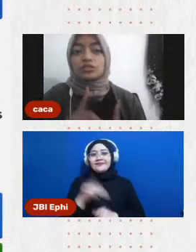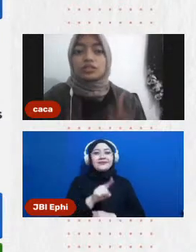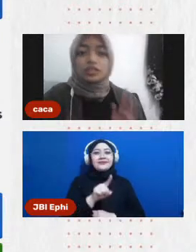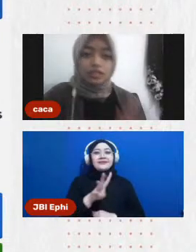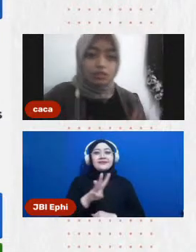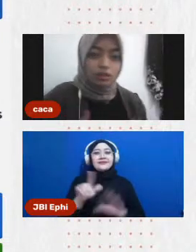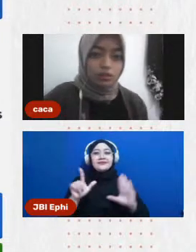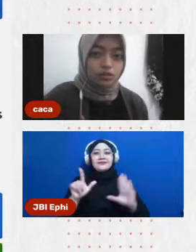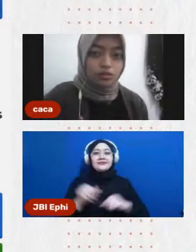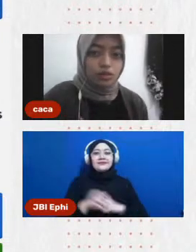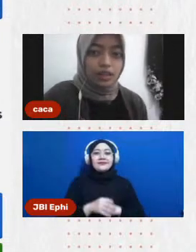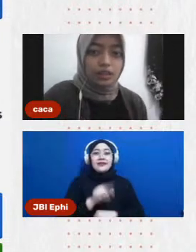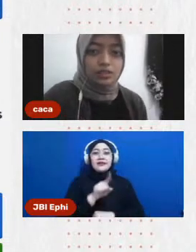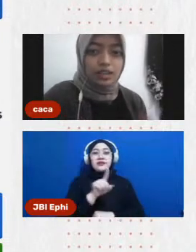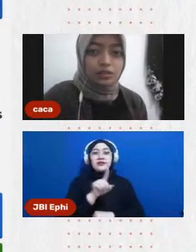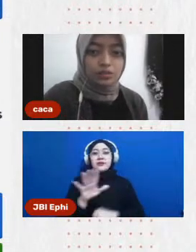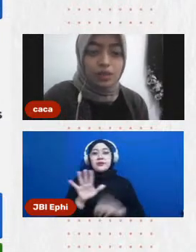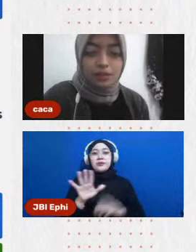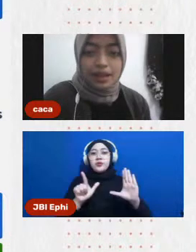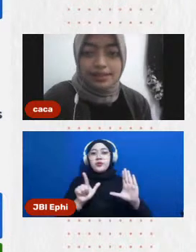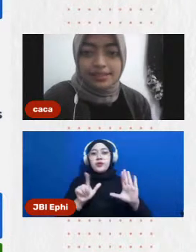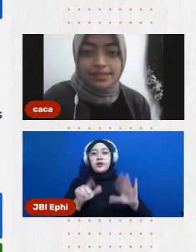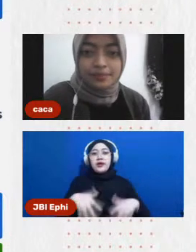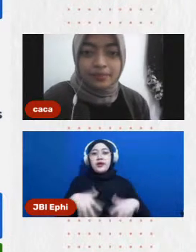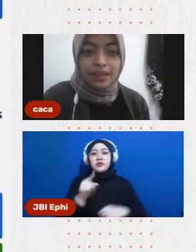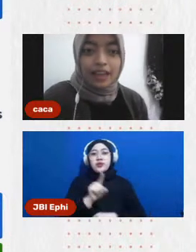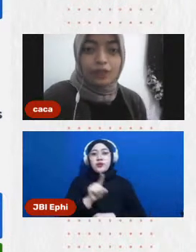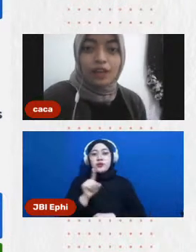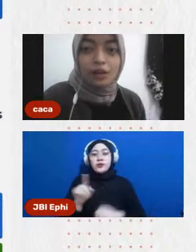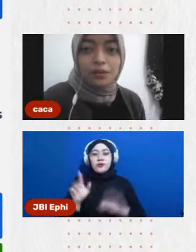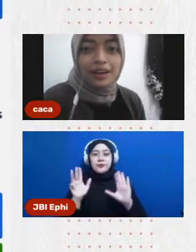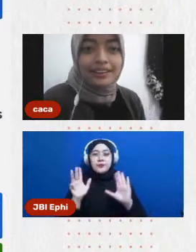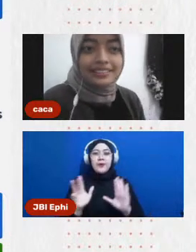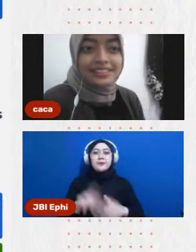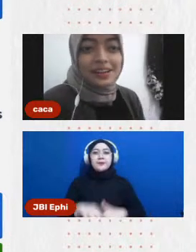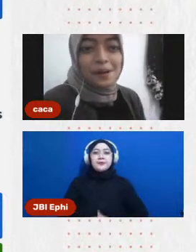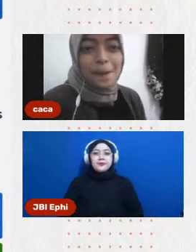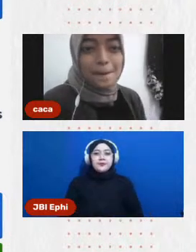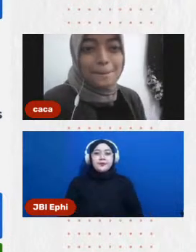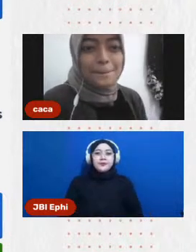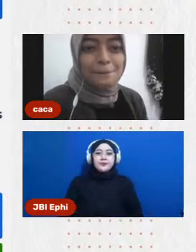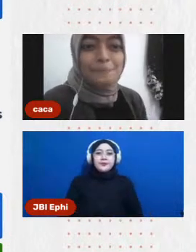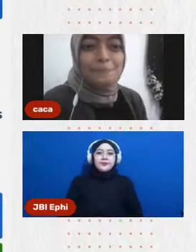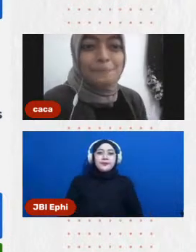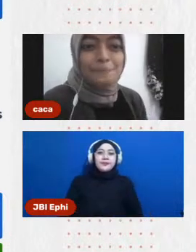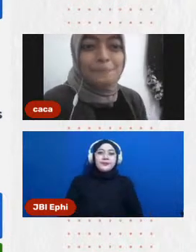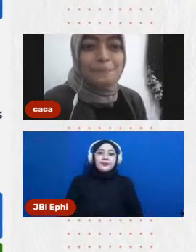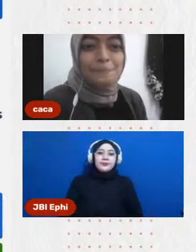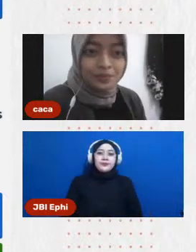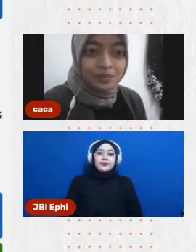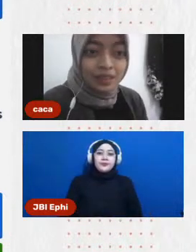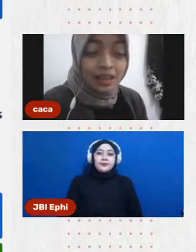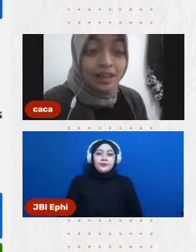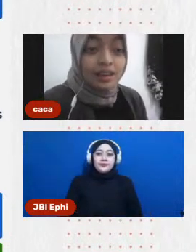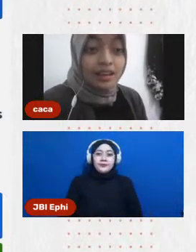147, 157, atau 119, atau 911?